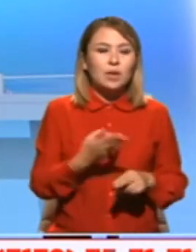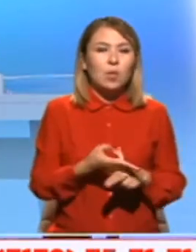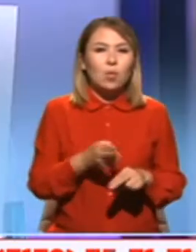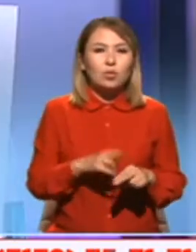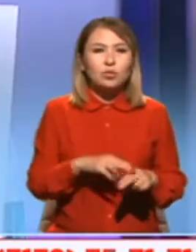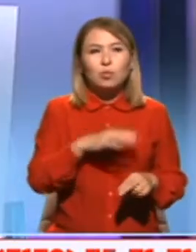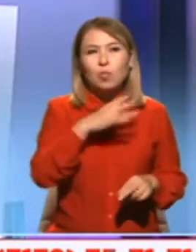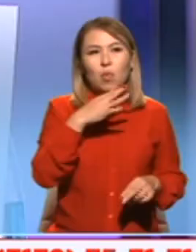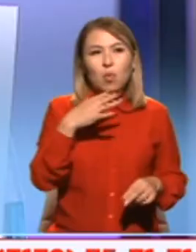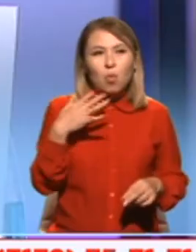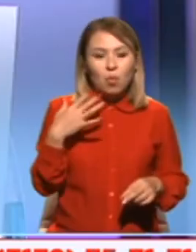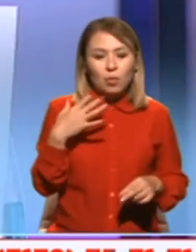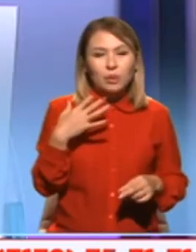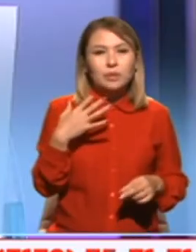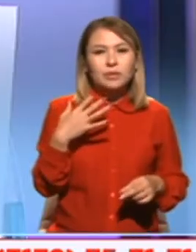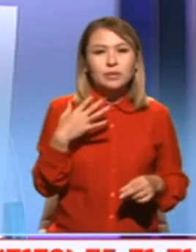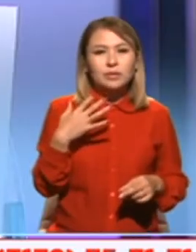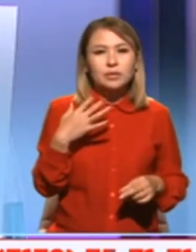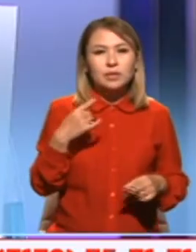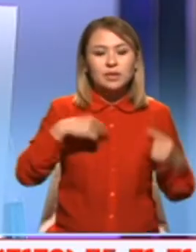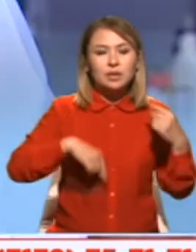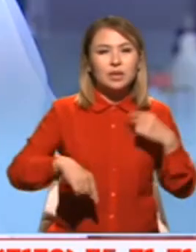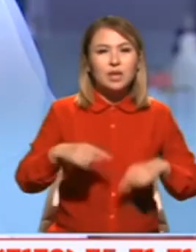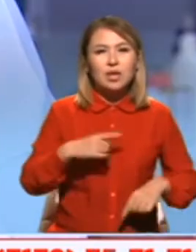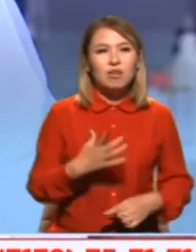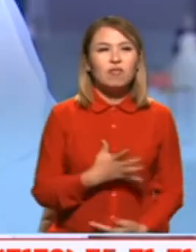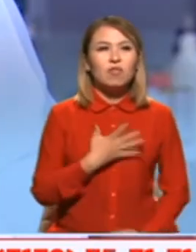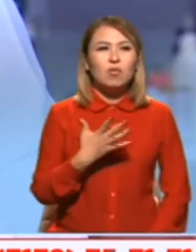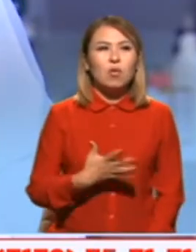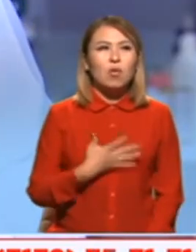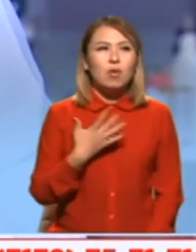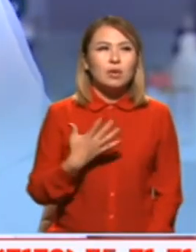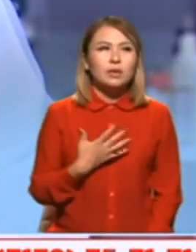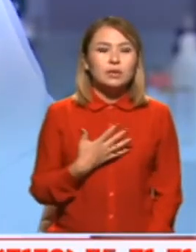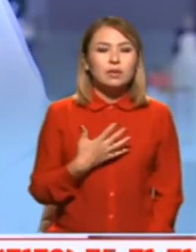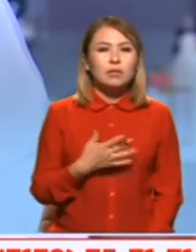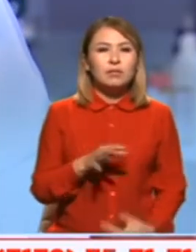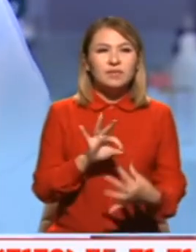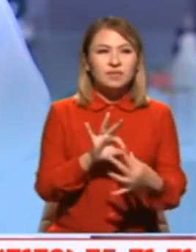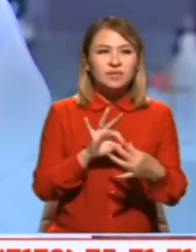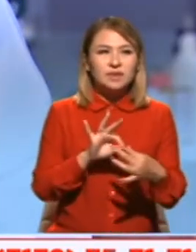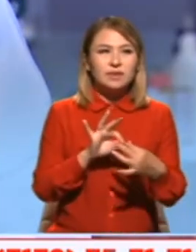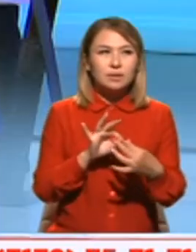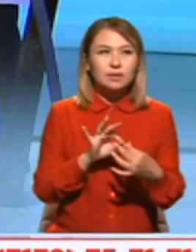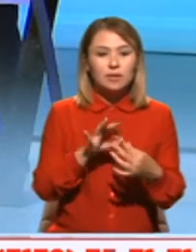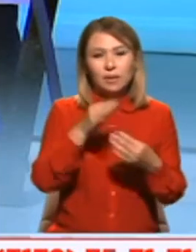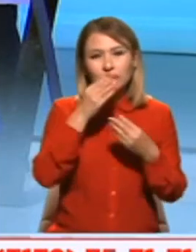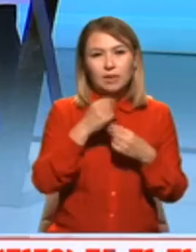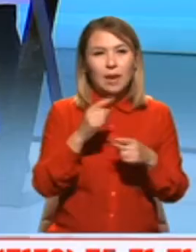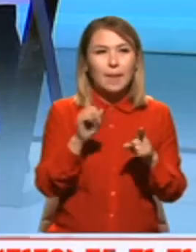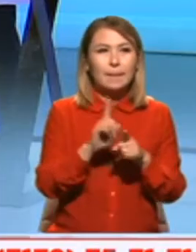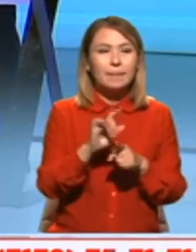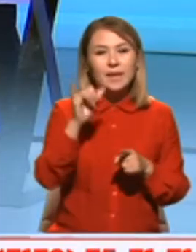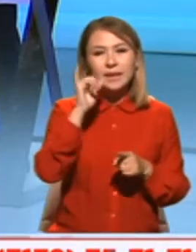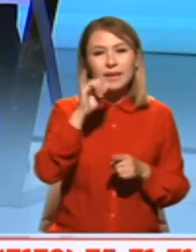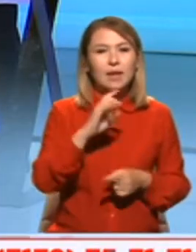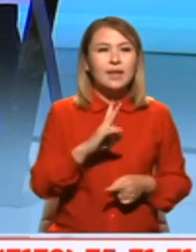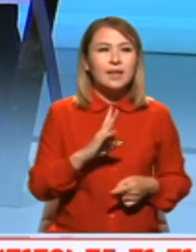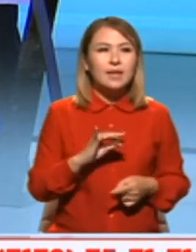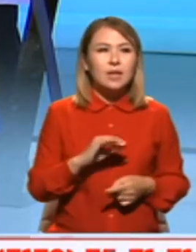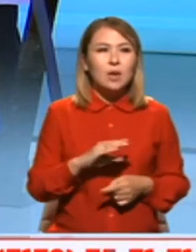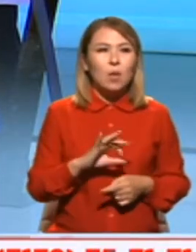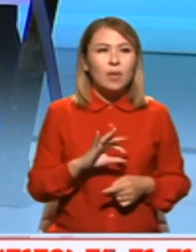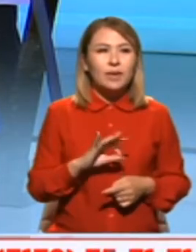тұрғандықтан адамға бұл эйфория қасиет береді, адамға тәуелділік береді. Бізде темекі шегетін адамдарда никотин болады. Ал